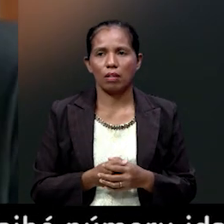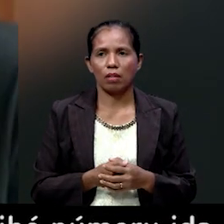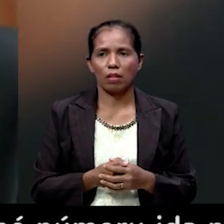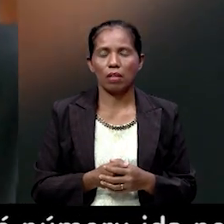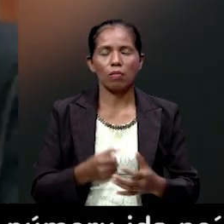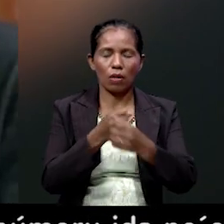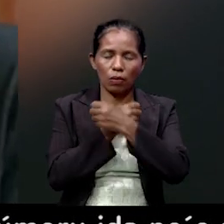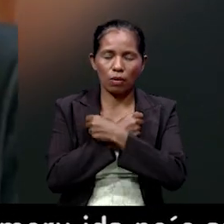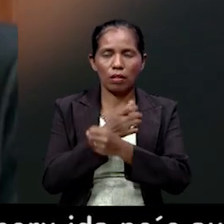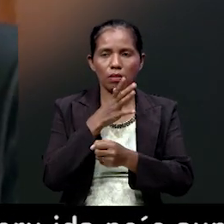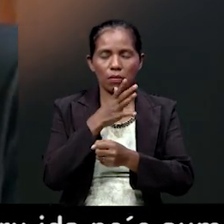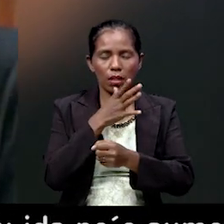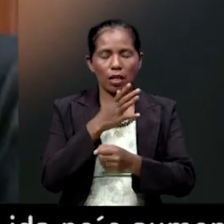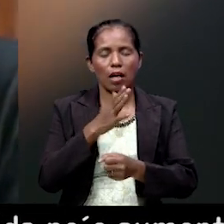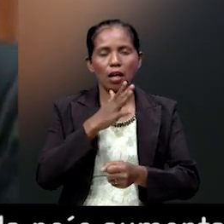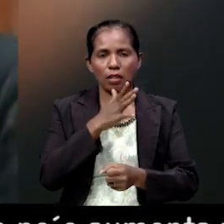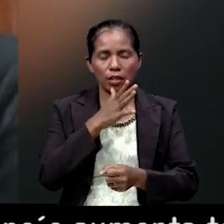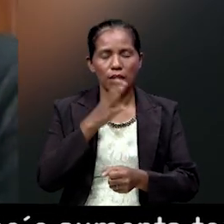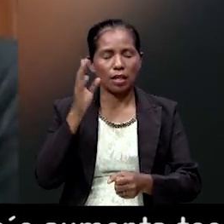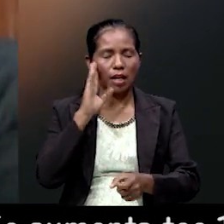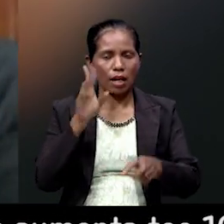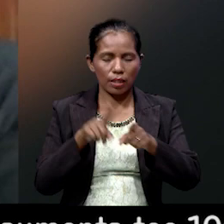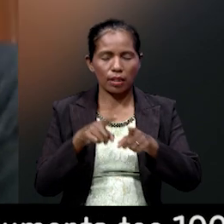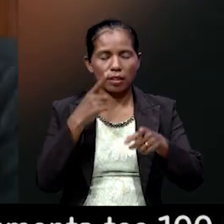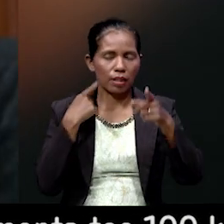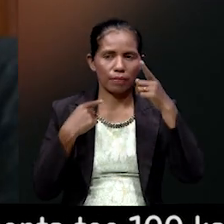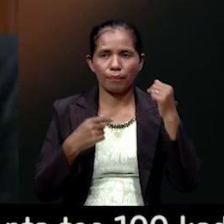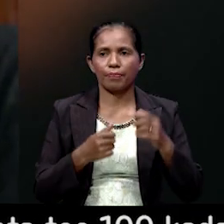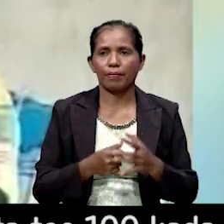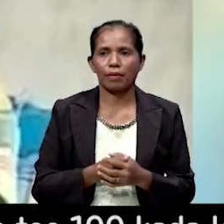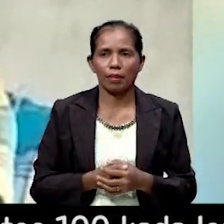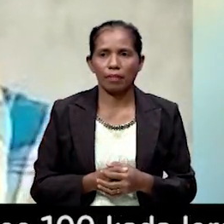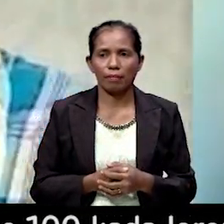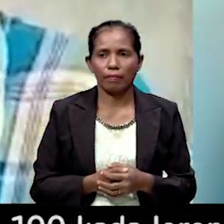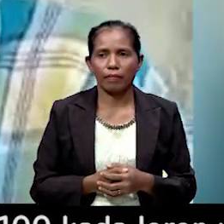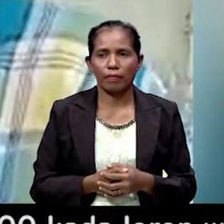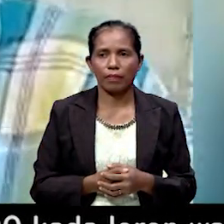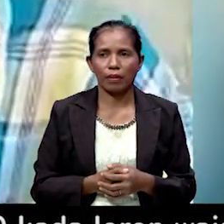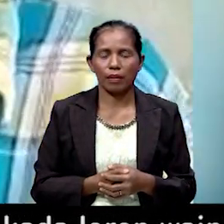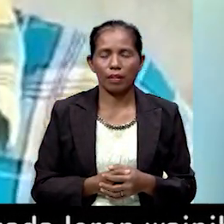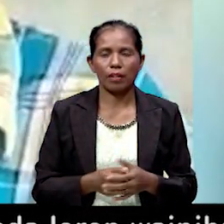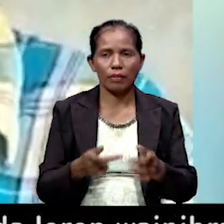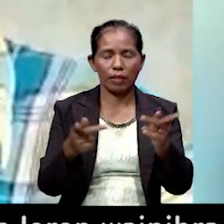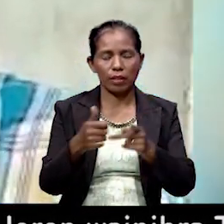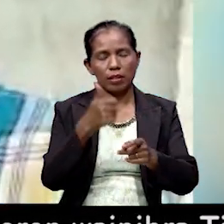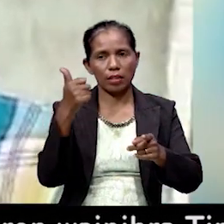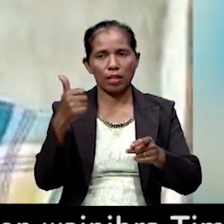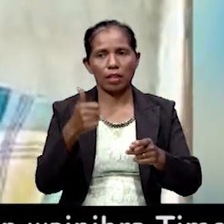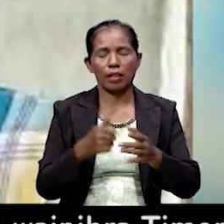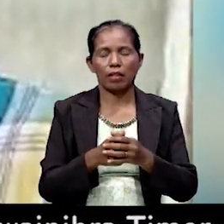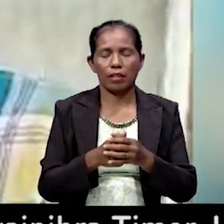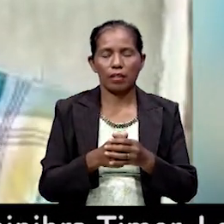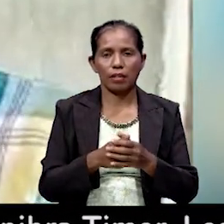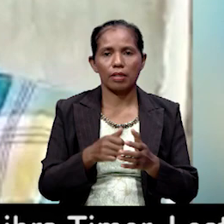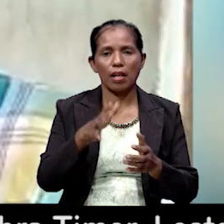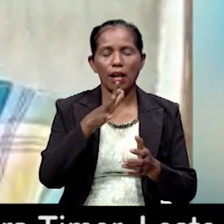ma, hantalin sir tani sotu. Ngema, firik mus lima nege yar, hau dia mau halat tene betira. Ya sorin seluk Manuel Mendonça ne inang Francisca da